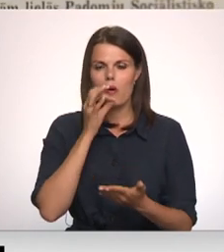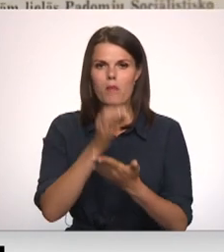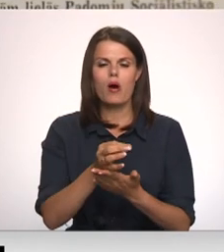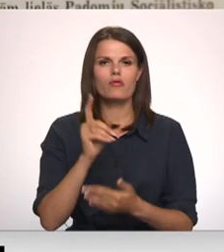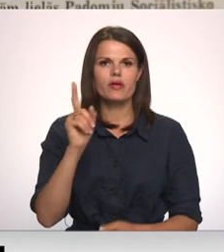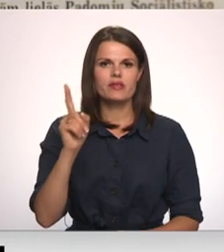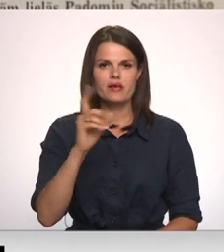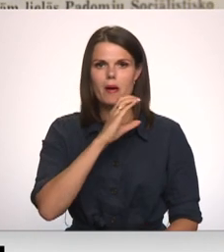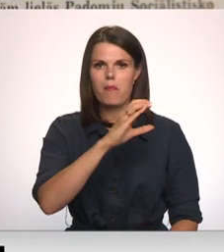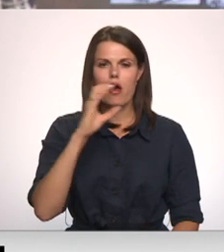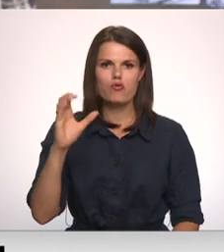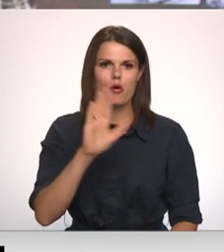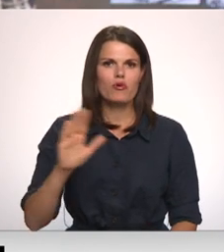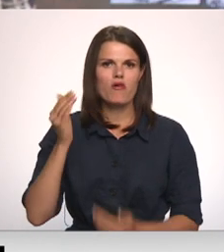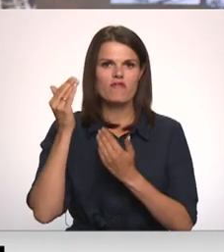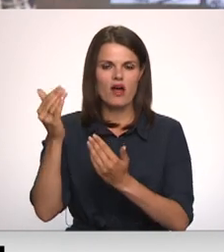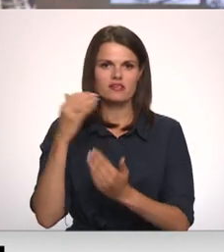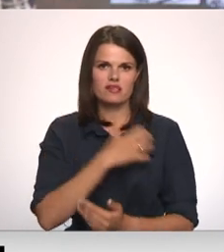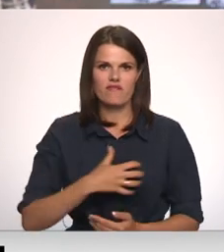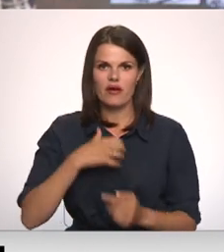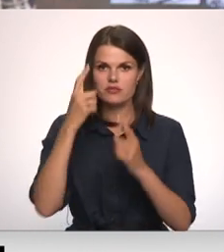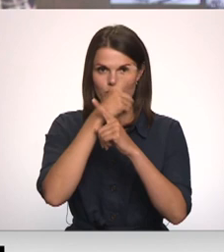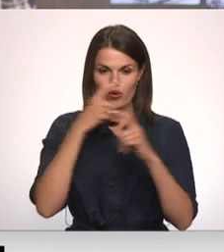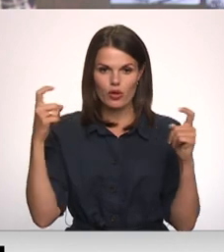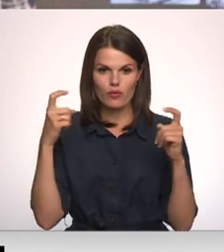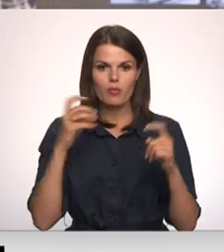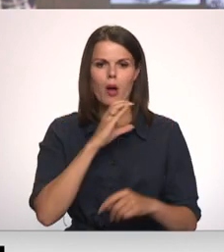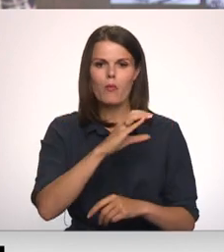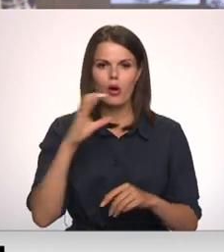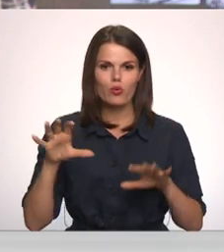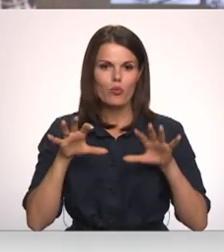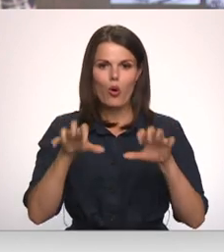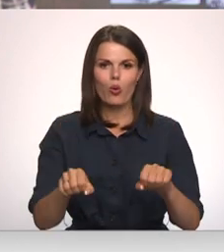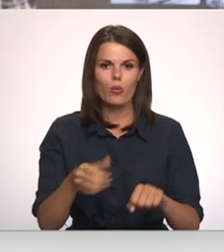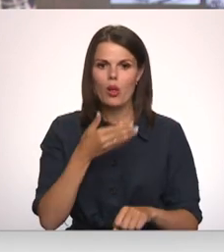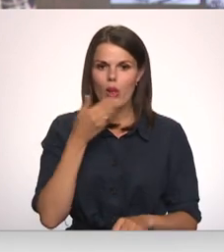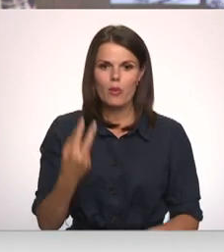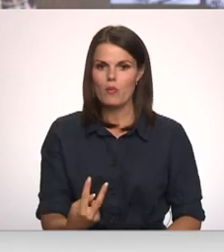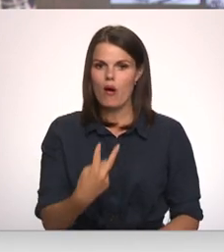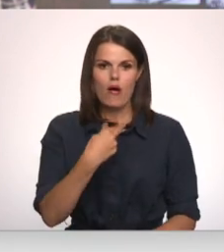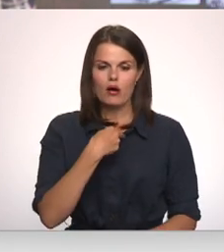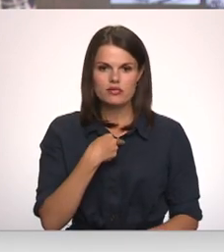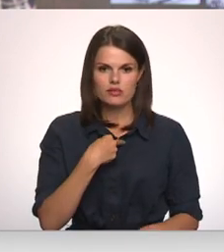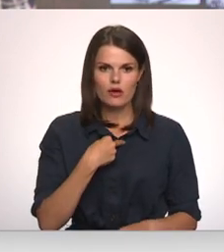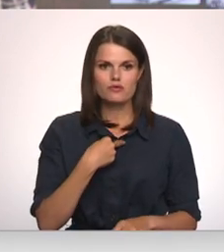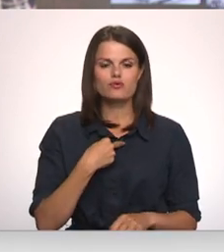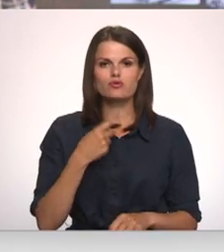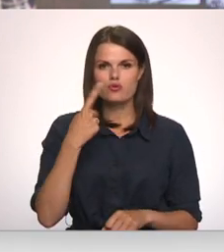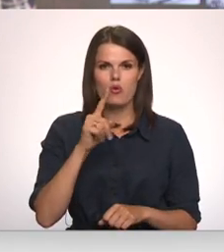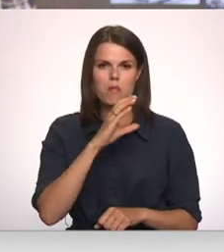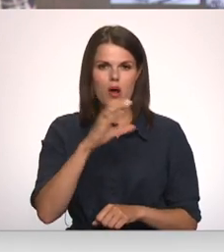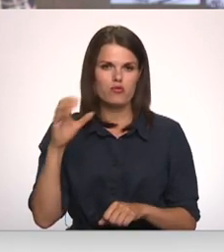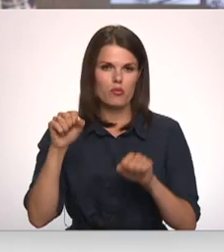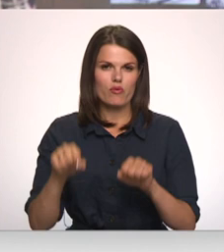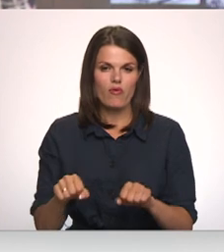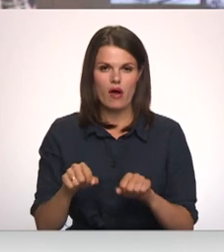valstī vajadzīga informācija. Padomju okupācija tas nebija tāds pārsteidzošs solis no tīri no padomju varas pozīcijām.